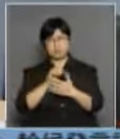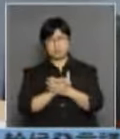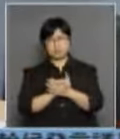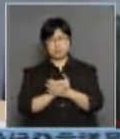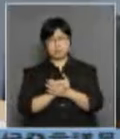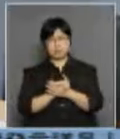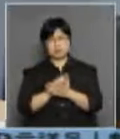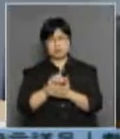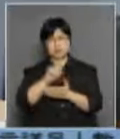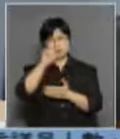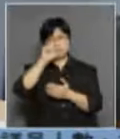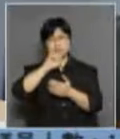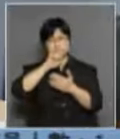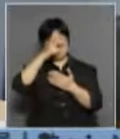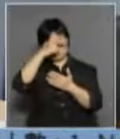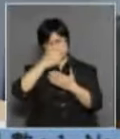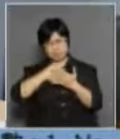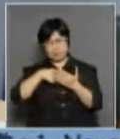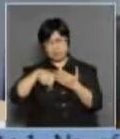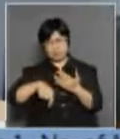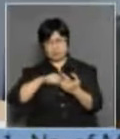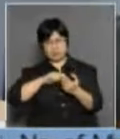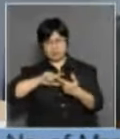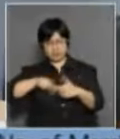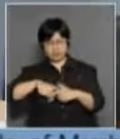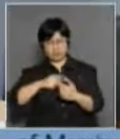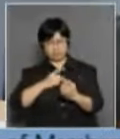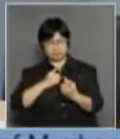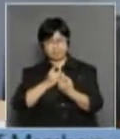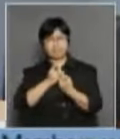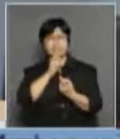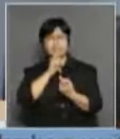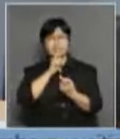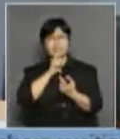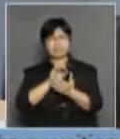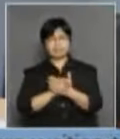上有政策，下有對策，咁就話咧，